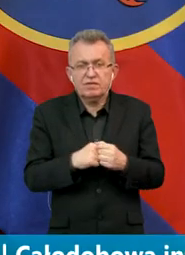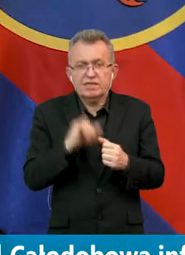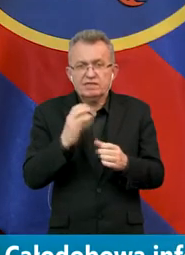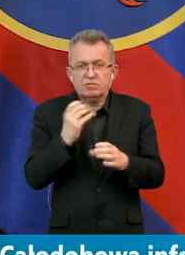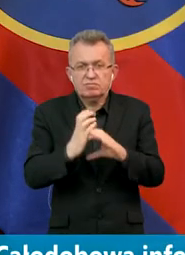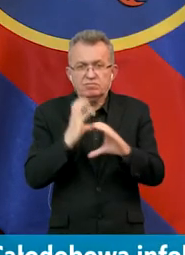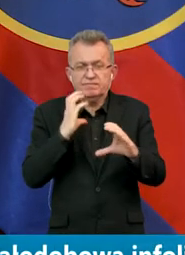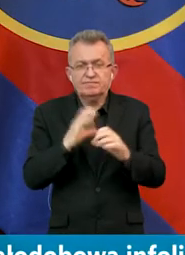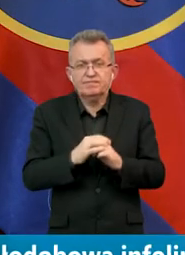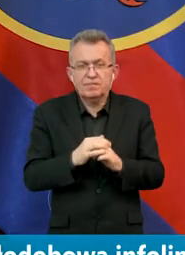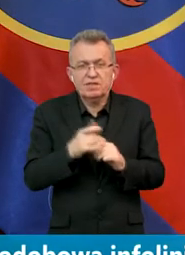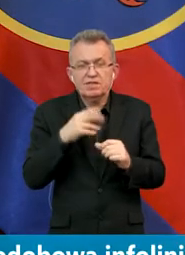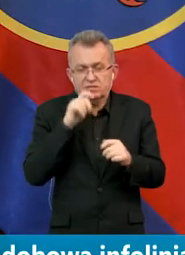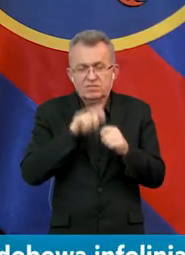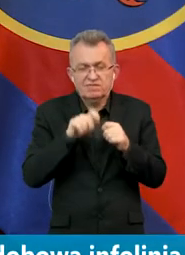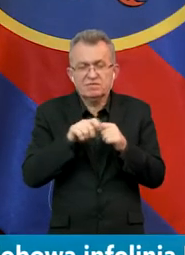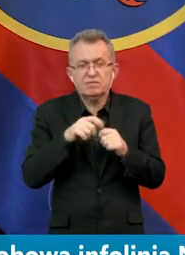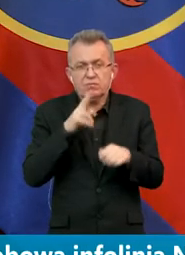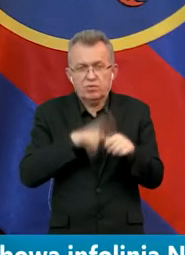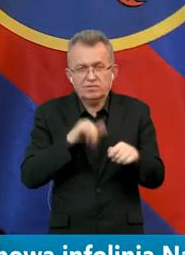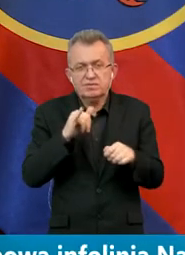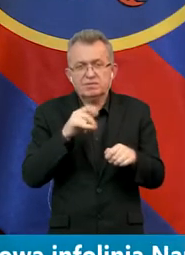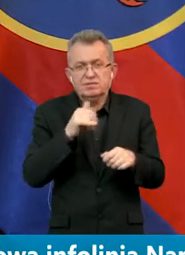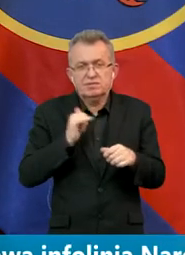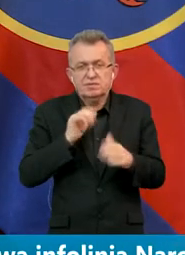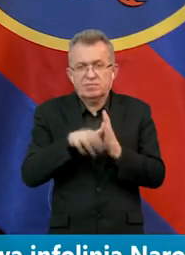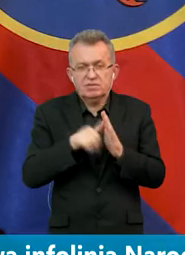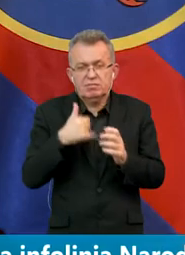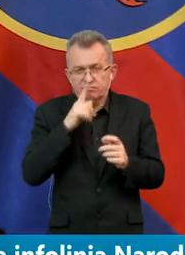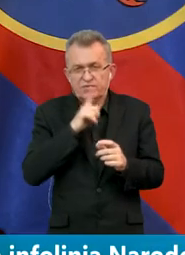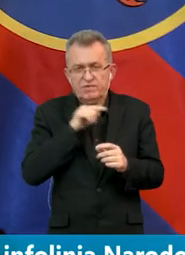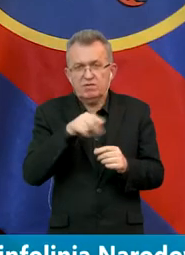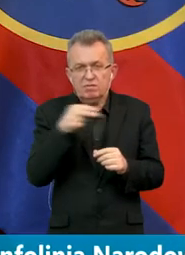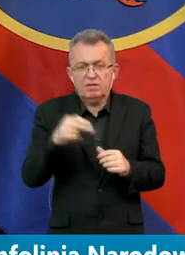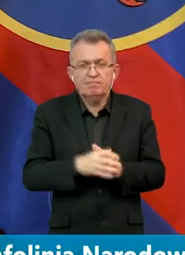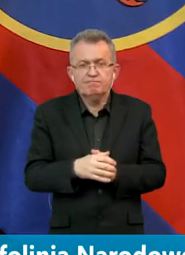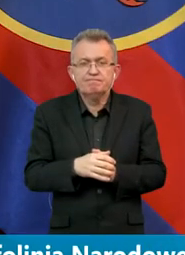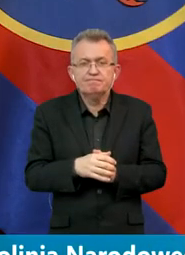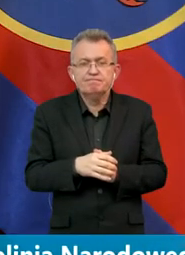cystern. Zwrócę uwagę Straży Miejskiej Policji, aby przypilnowały tego tematu.